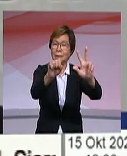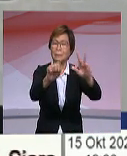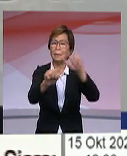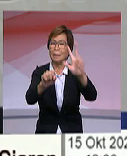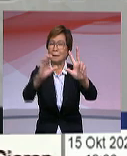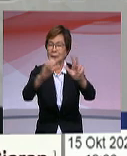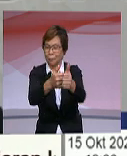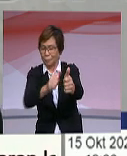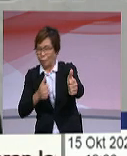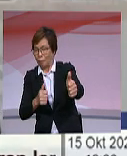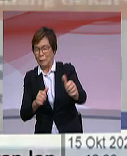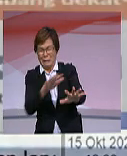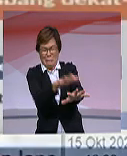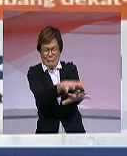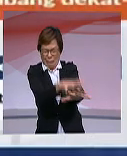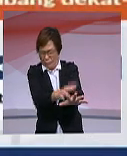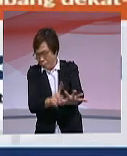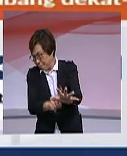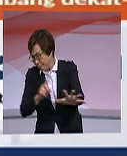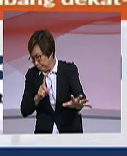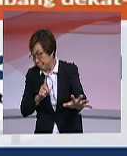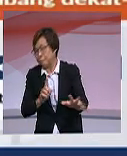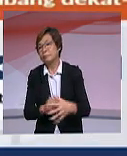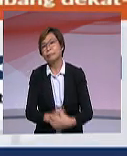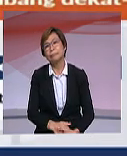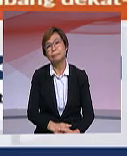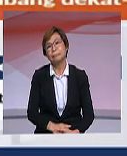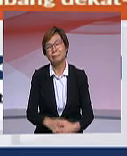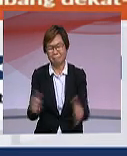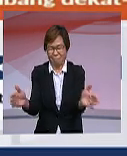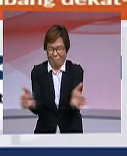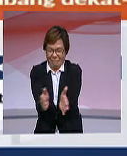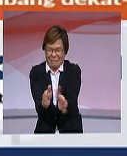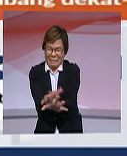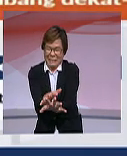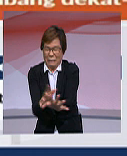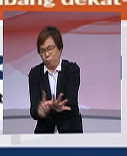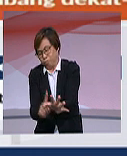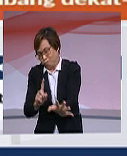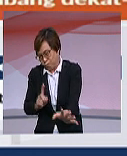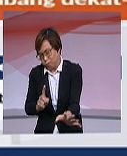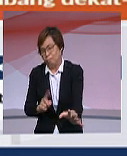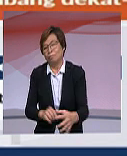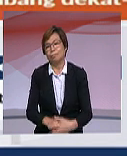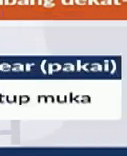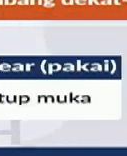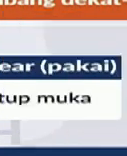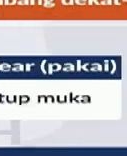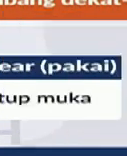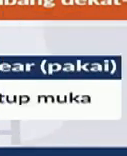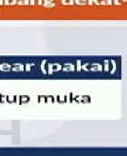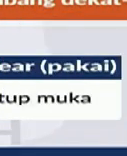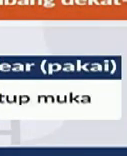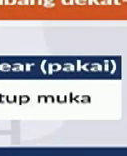3C, elakkan kawasan yang sesak, iaitu crowded places, elakkan kawasan yang sempit, confined spaces, dan